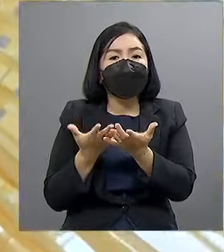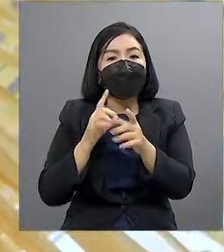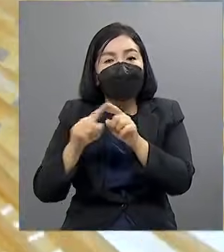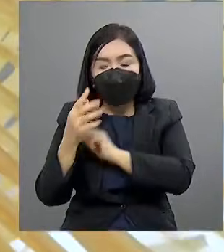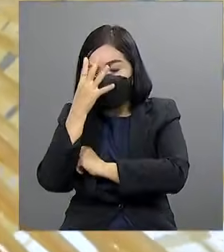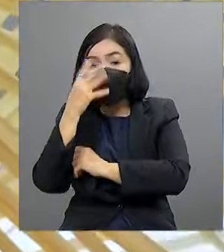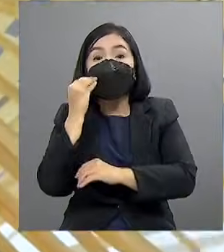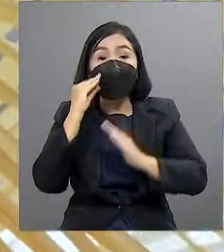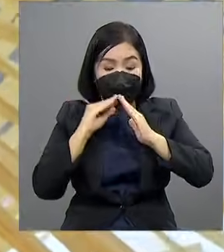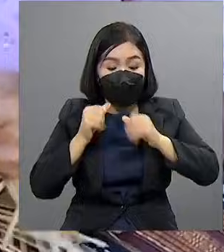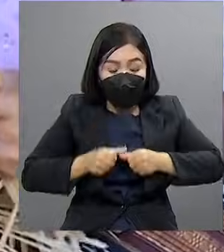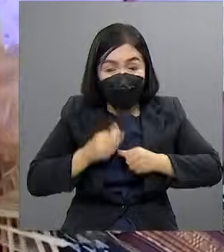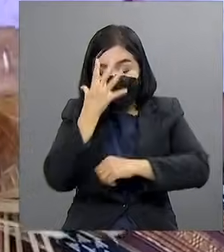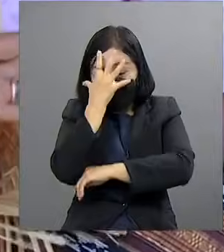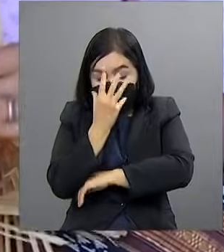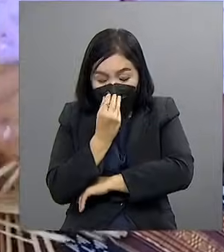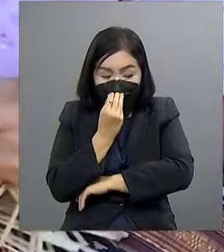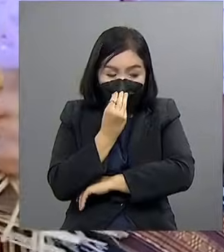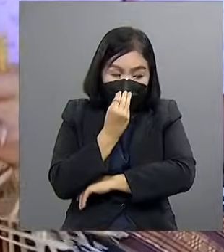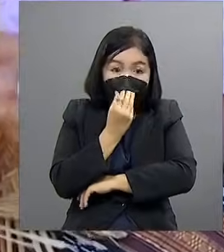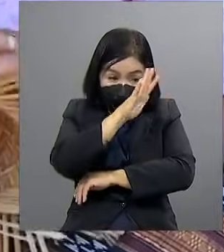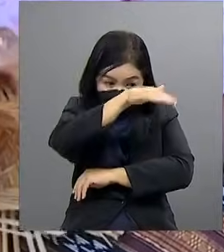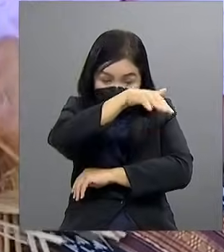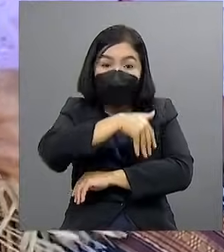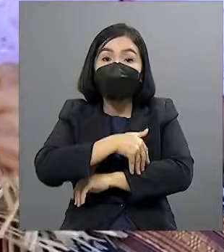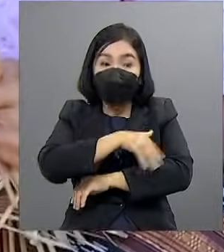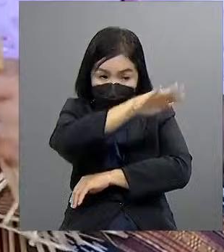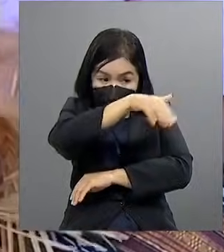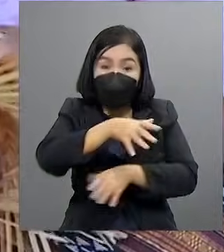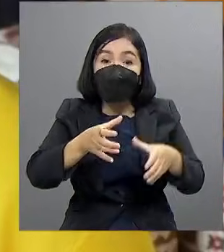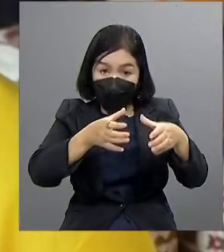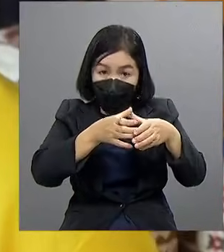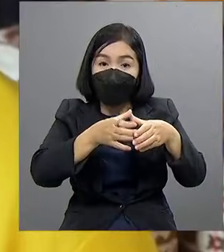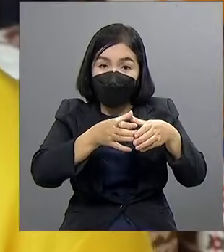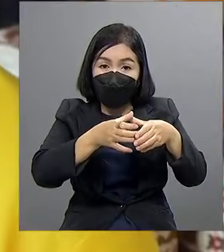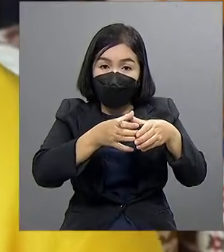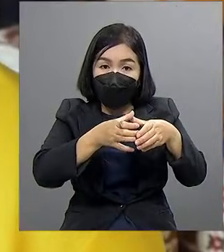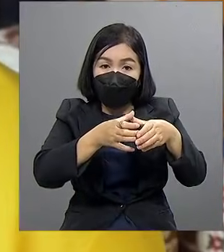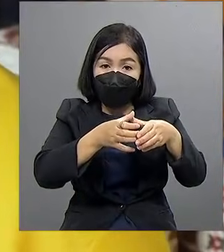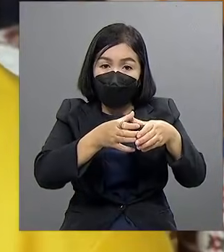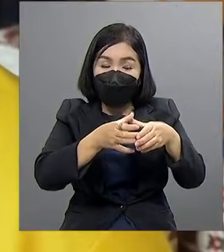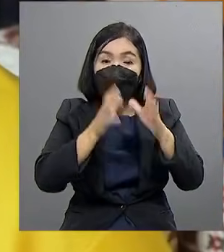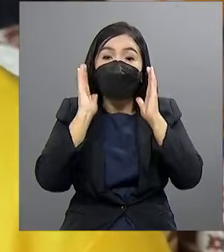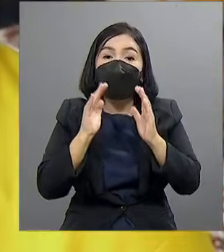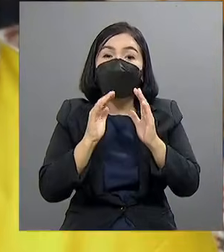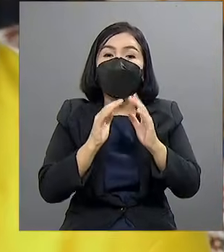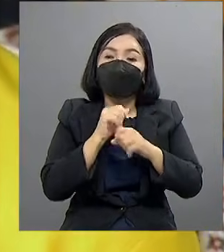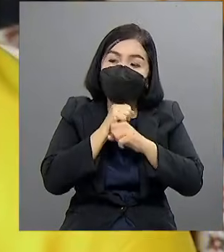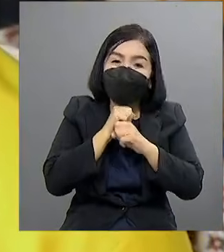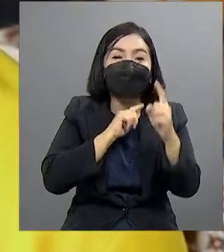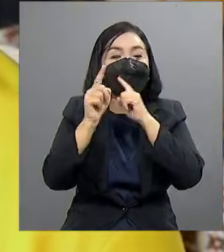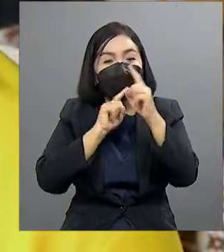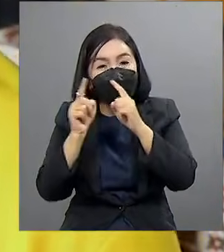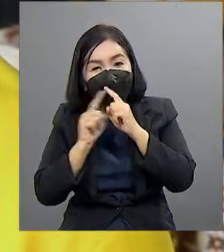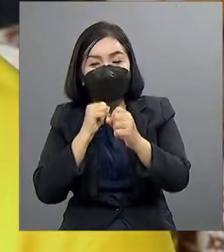เราก็เรียกมาค่ะเรียกมาเข้ากลุ่มของเราเพื่อไม่อยากให้ผู้สูงอายุนั้นมีอาการเศร้าซึมผู้สูงอ